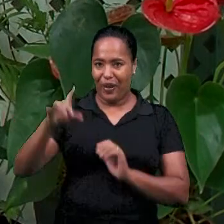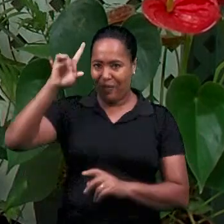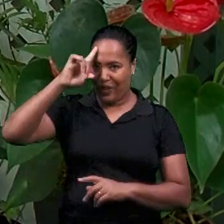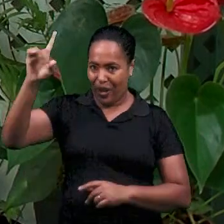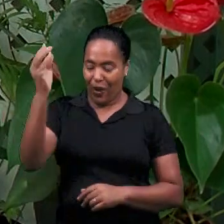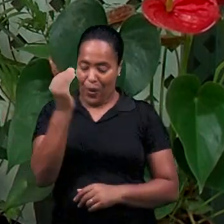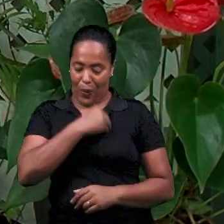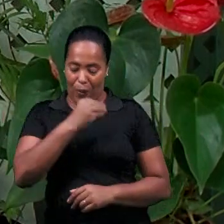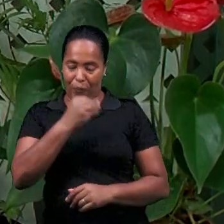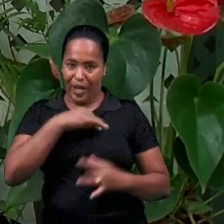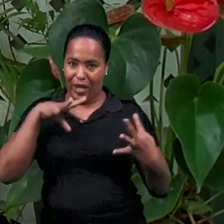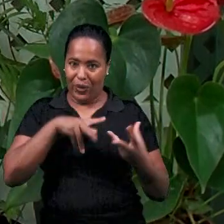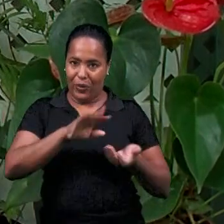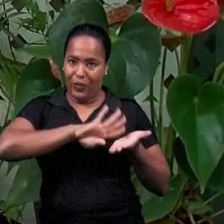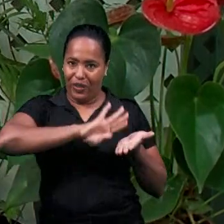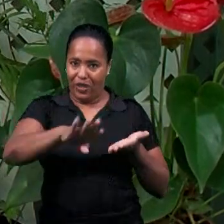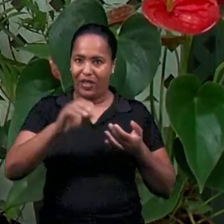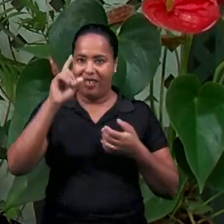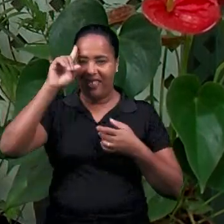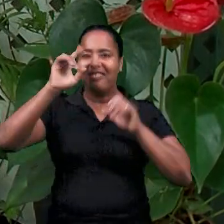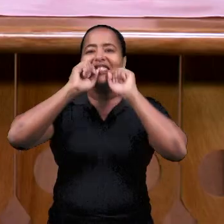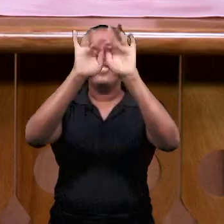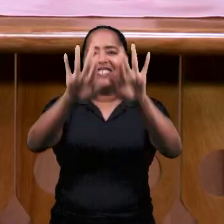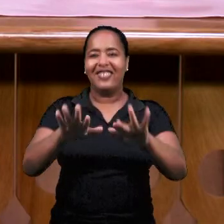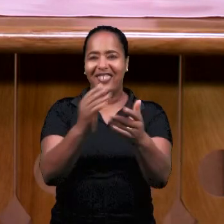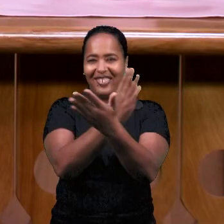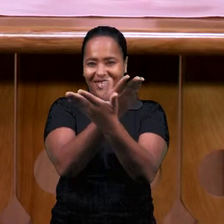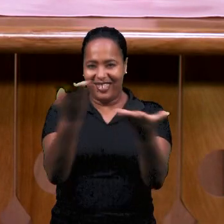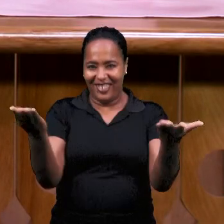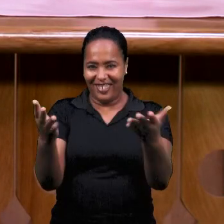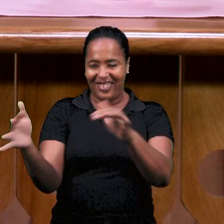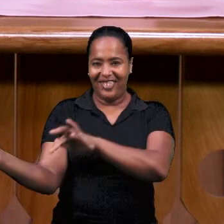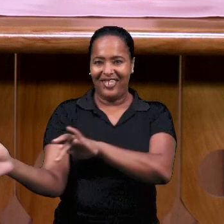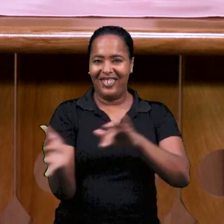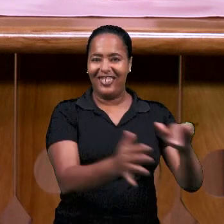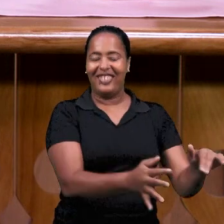Dieu qui ôte le péché du monde. Que Dieu le bénisse. La paix du Seigneur.